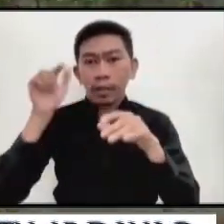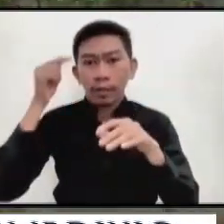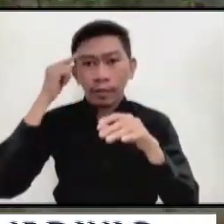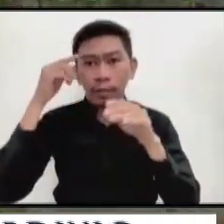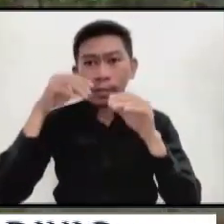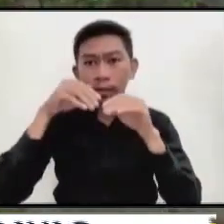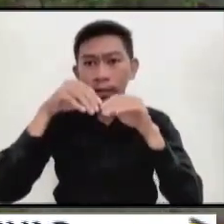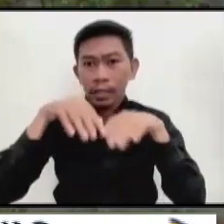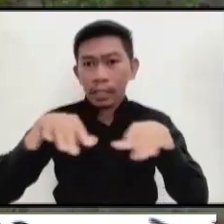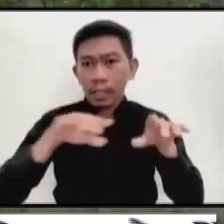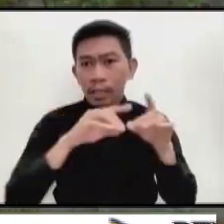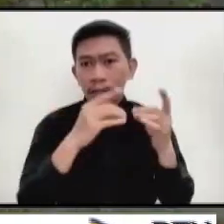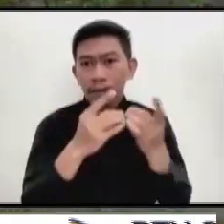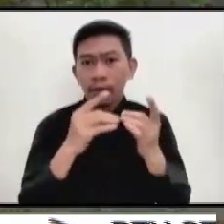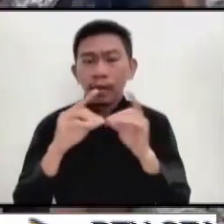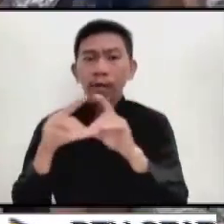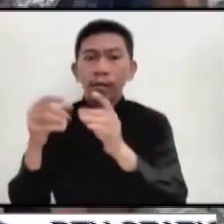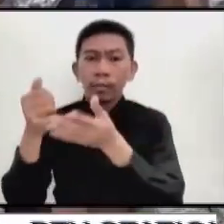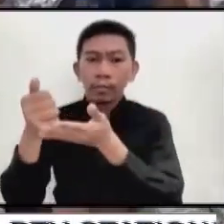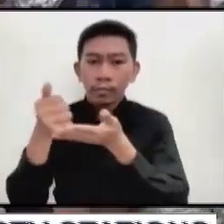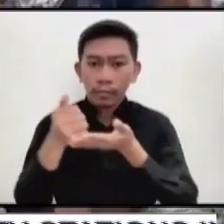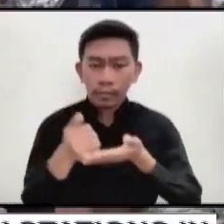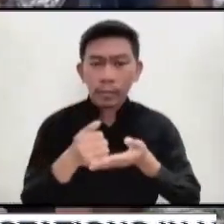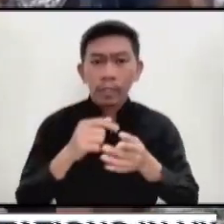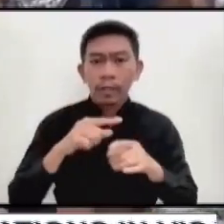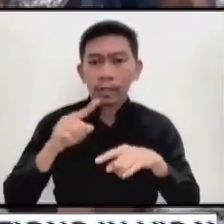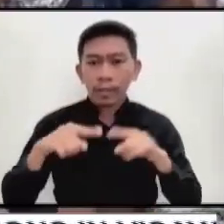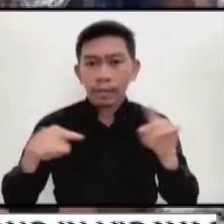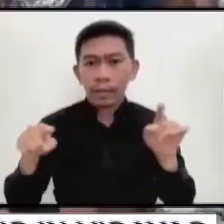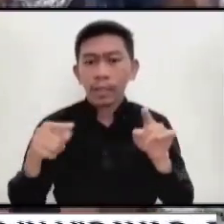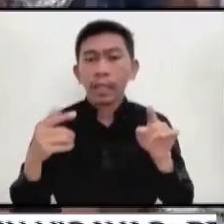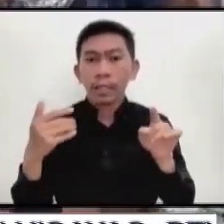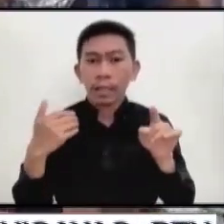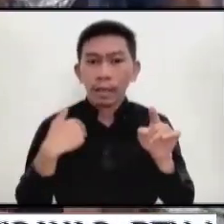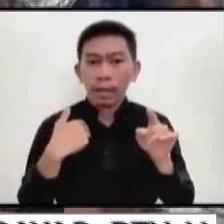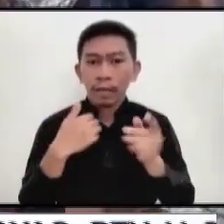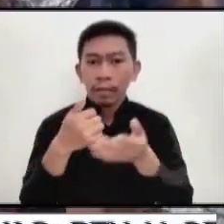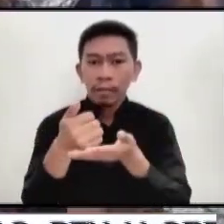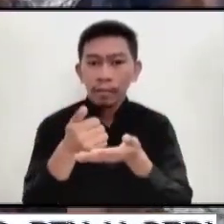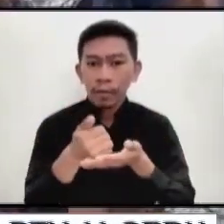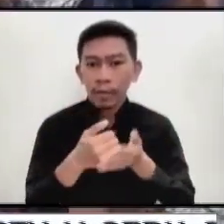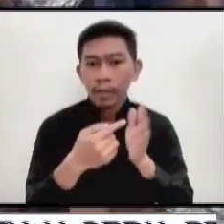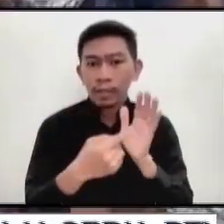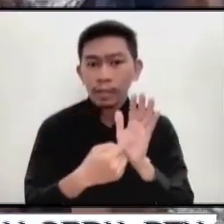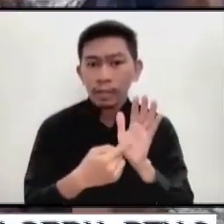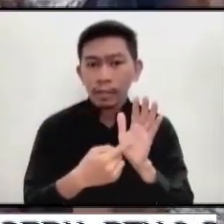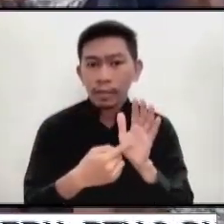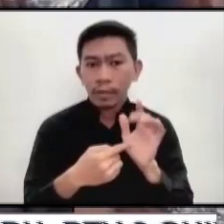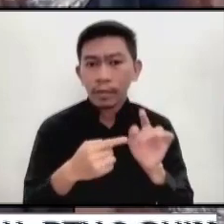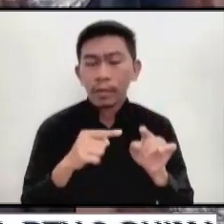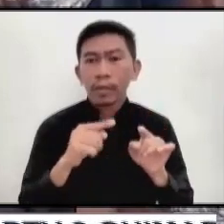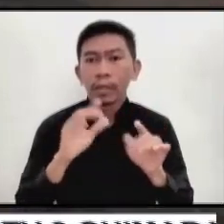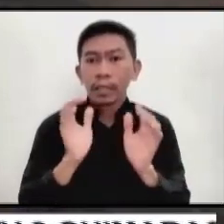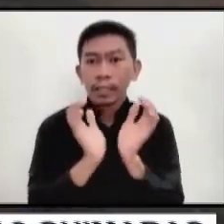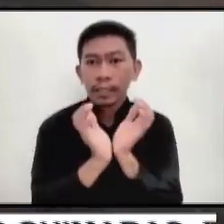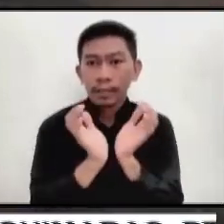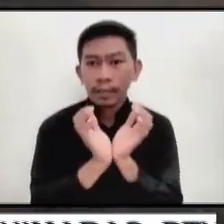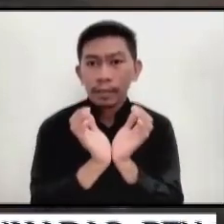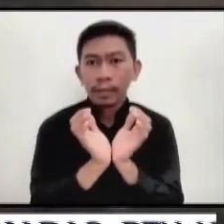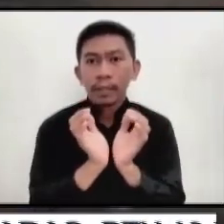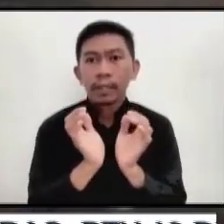mga immediate na mga interventions, just like for example sa ating DFWD, sa